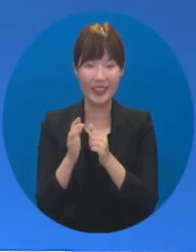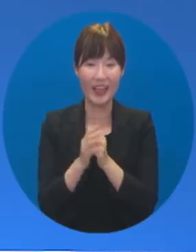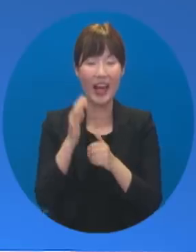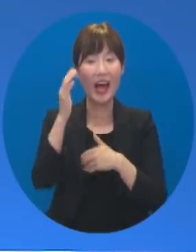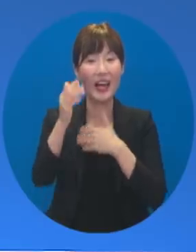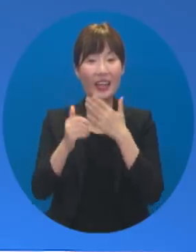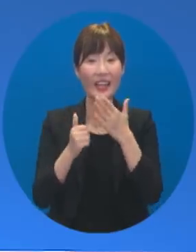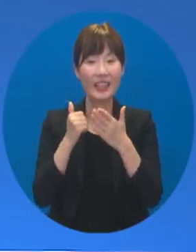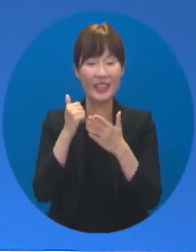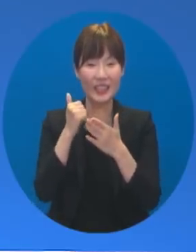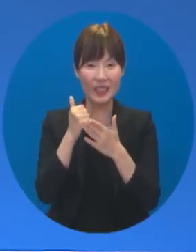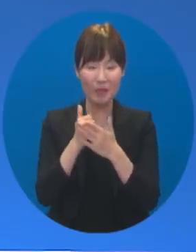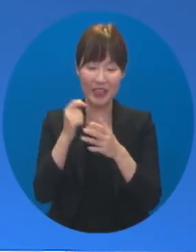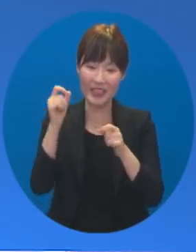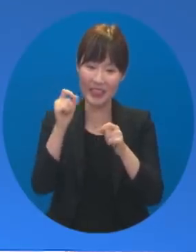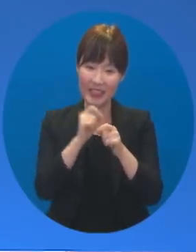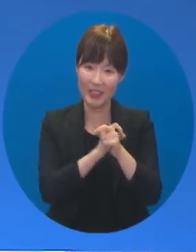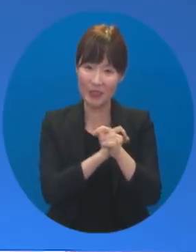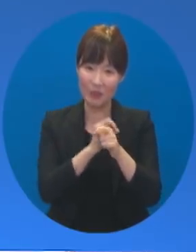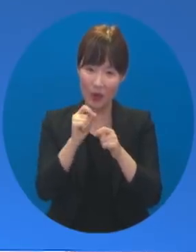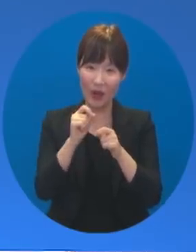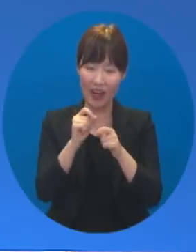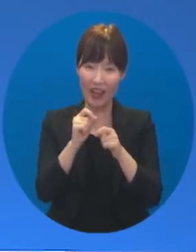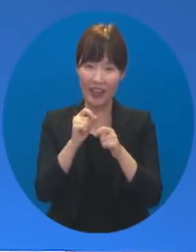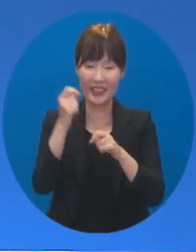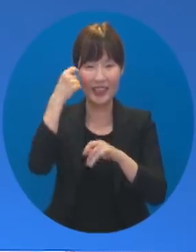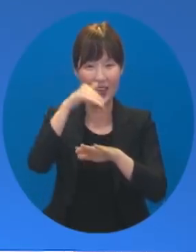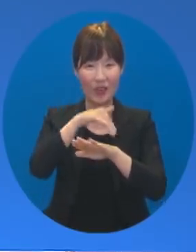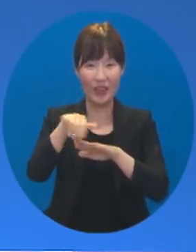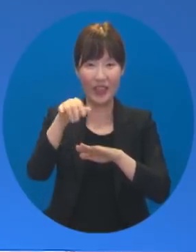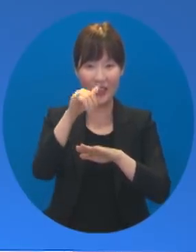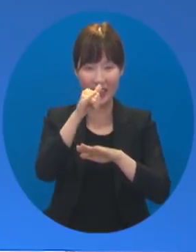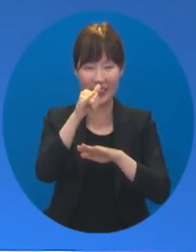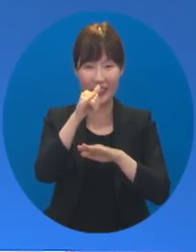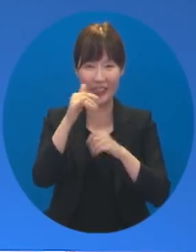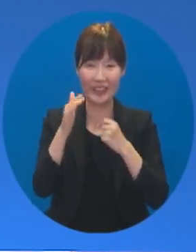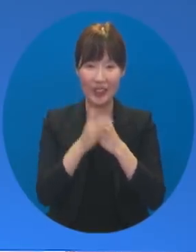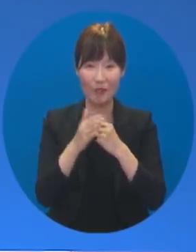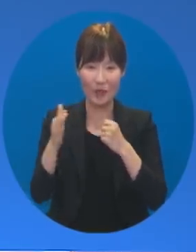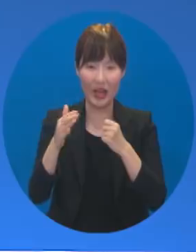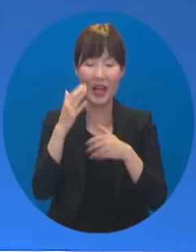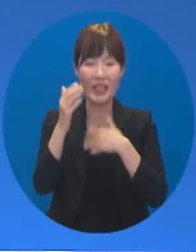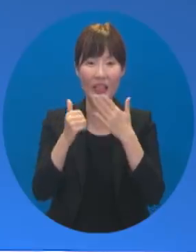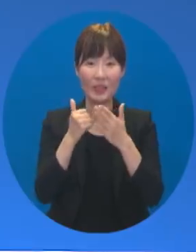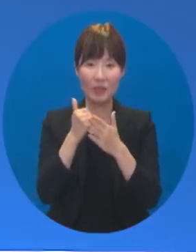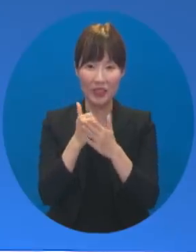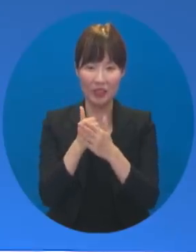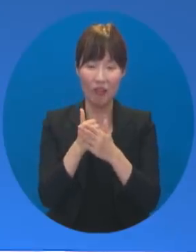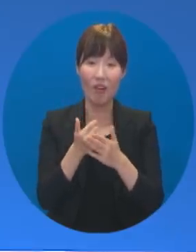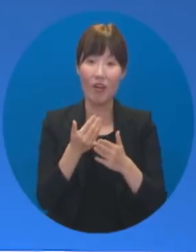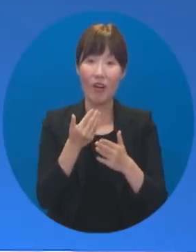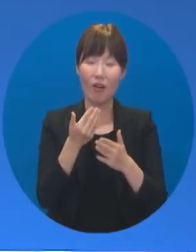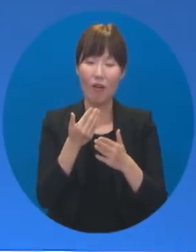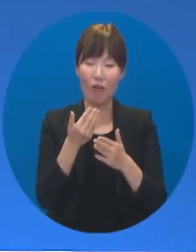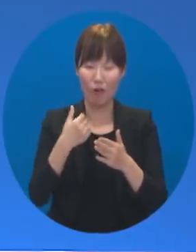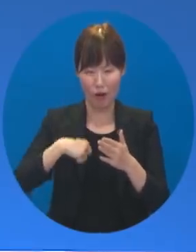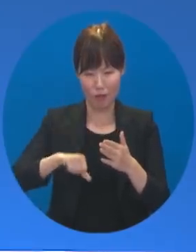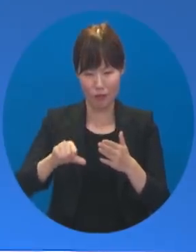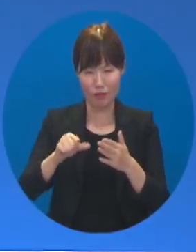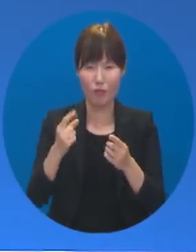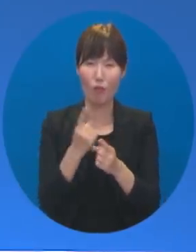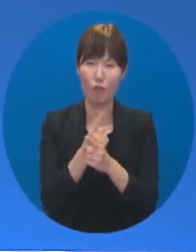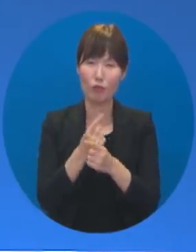뜻이 계셔서야 하나님께서 너를 고쳐주실 거야 걱정하지 마 우리가 기도할게.